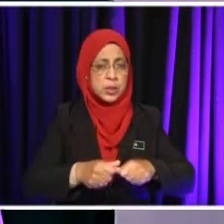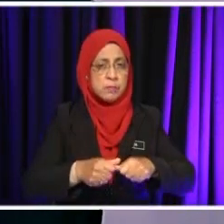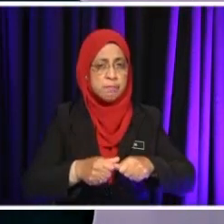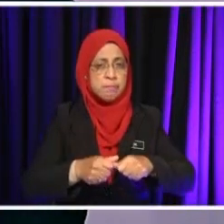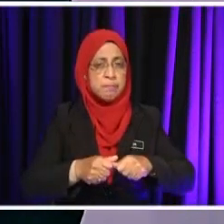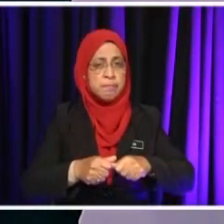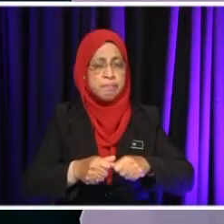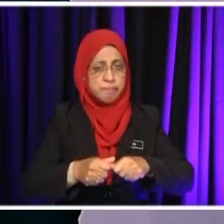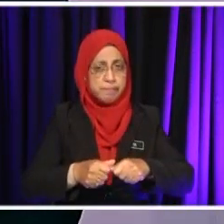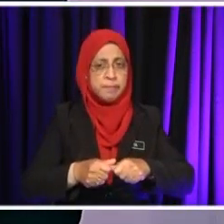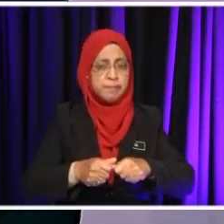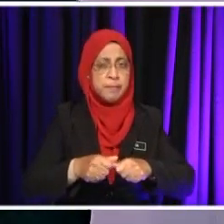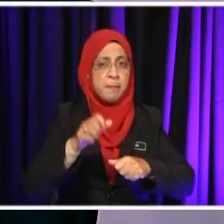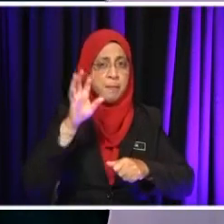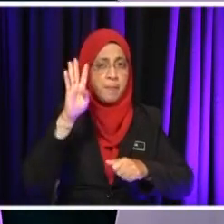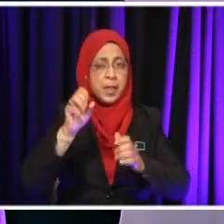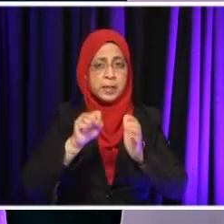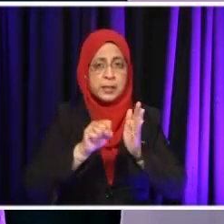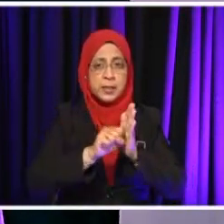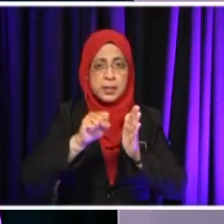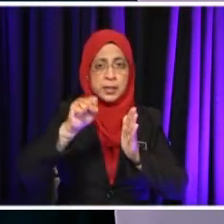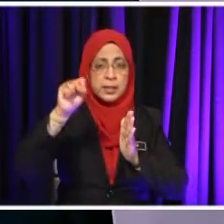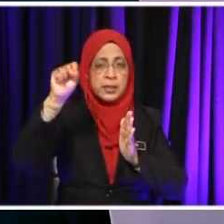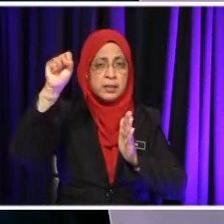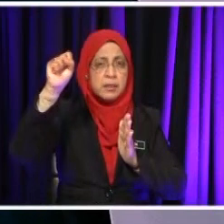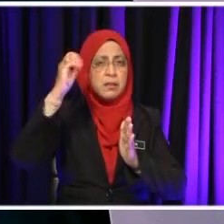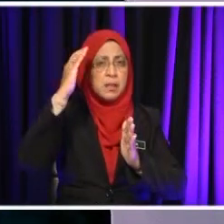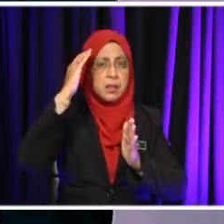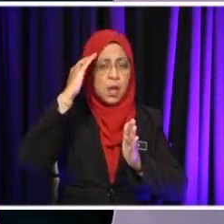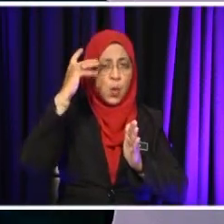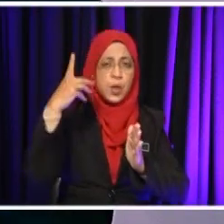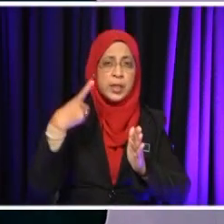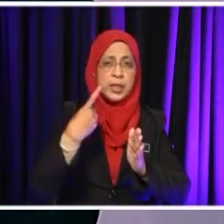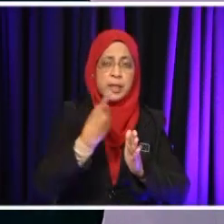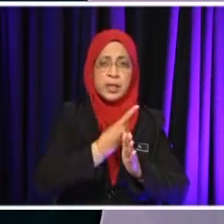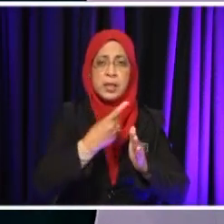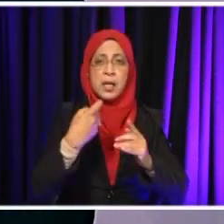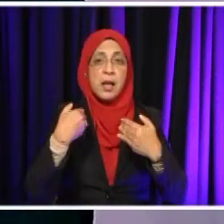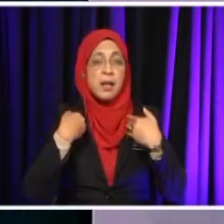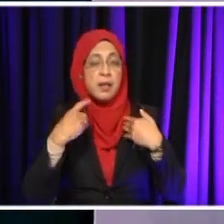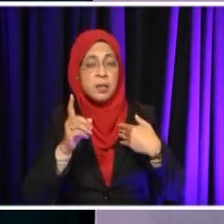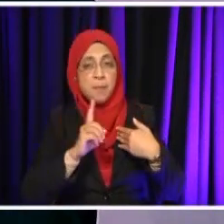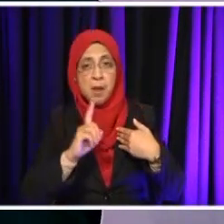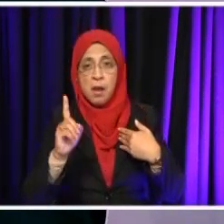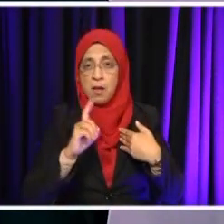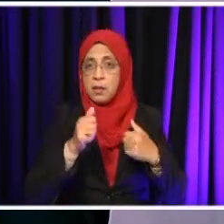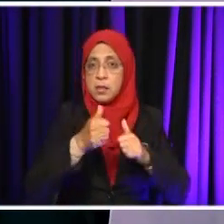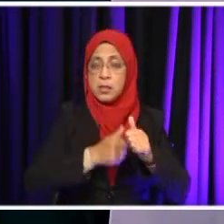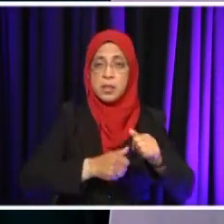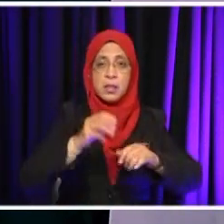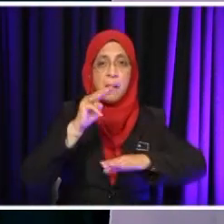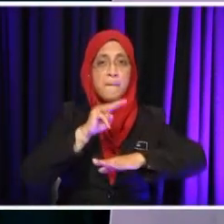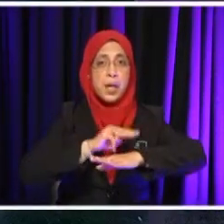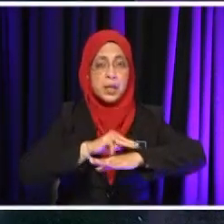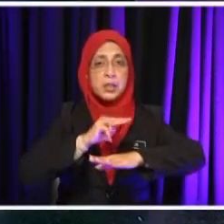gitu dengan adanya 4 satelit yang mengesan kedudukan kita daripada ufuk pasti ufuk pada setiap masa